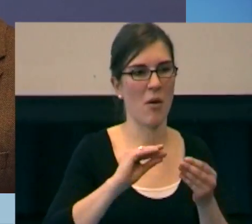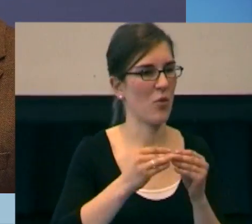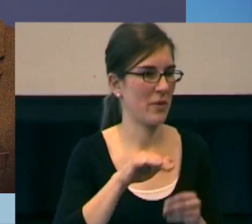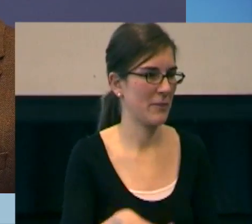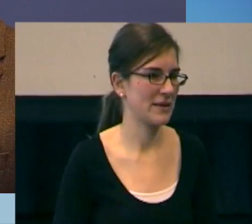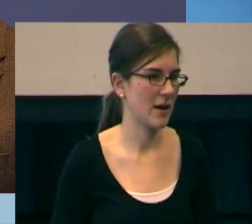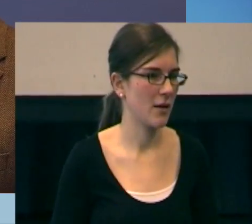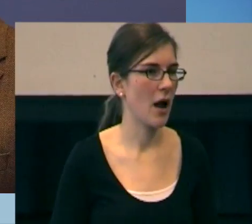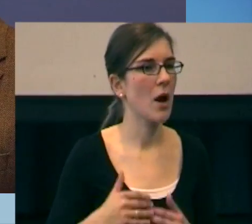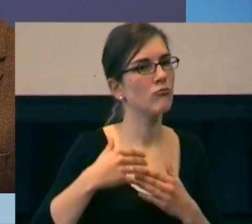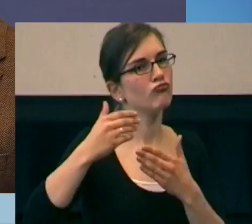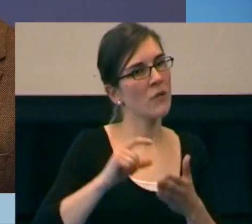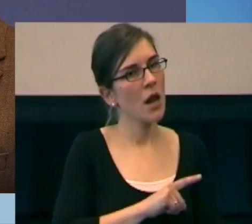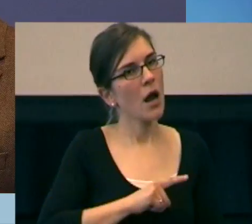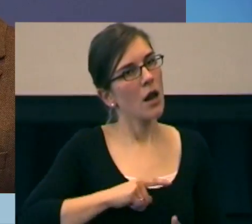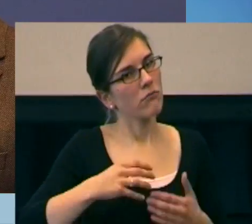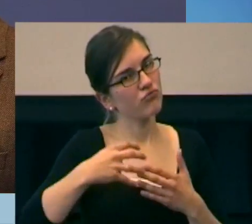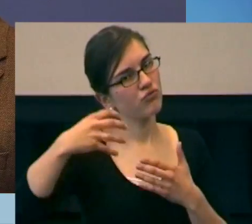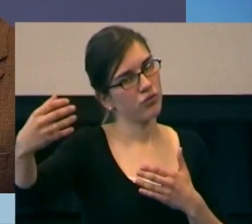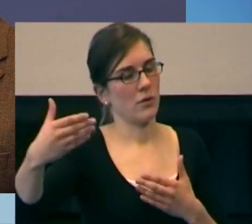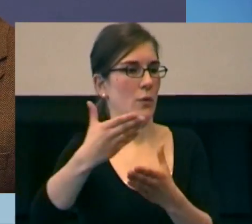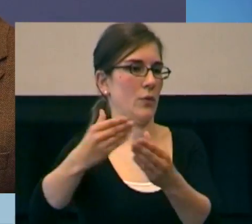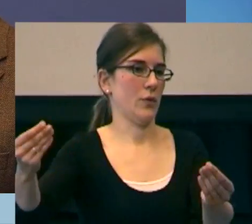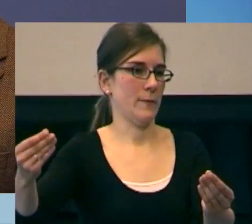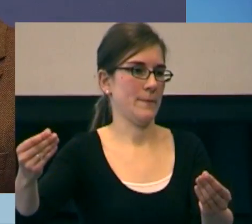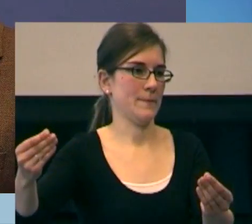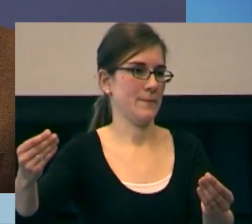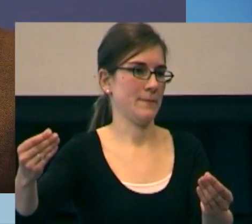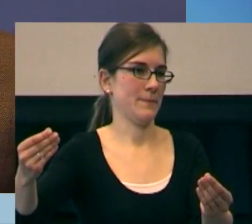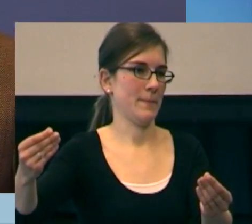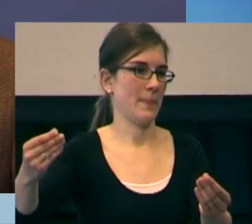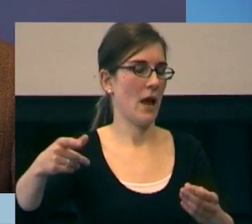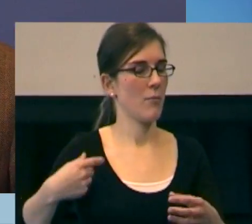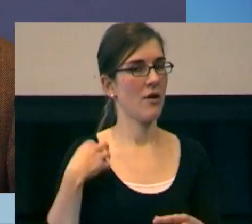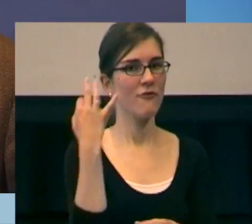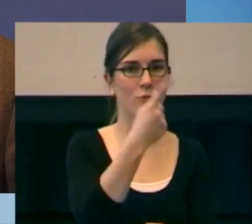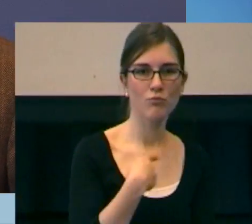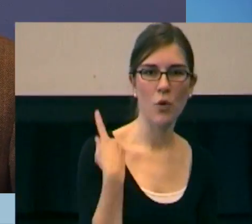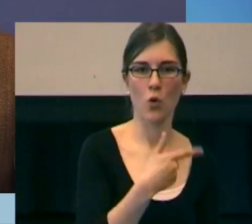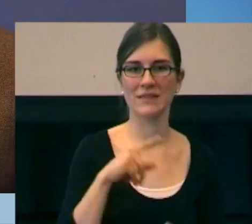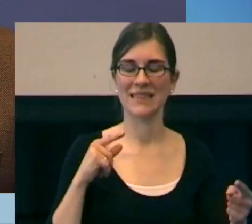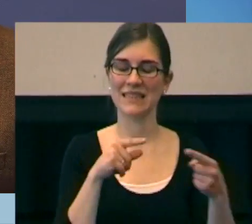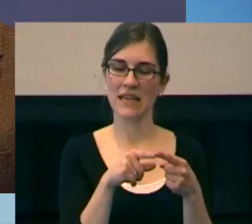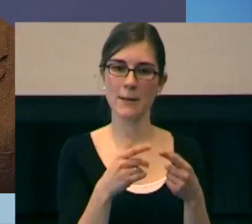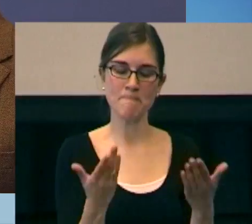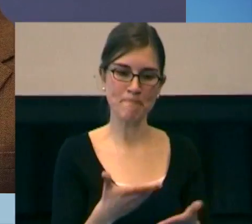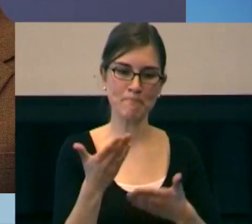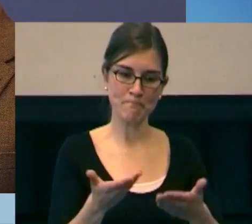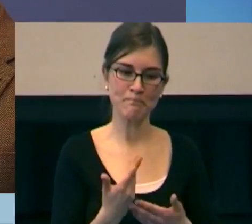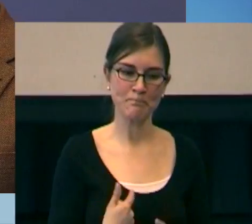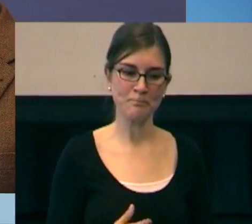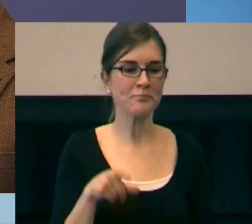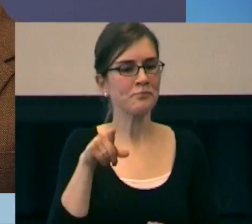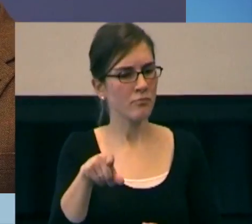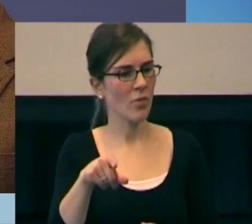Langfristig verschwinden die aber wieder. Und unser Ziel muss es sein, hier für jeden Patienten mit seinem